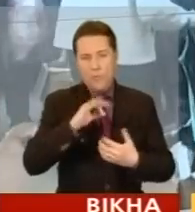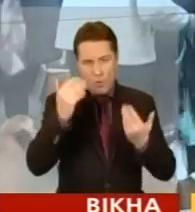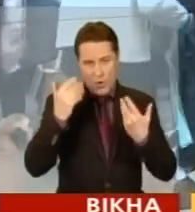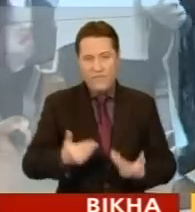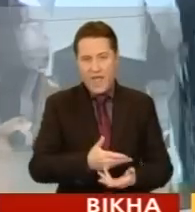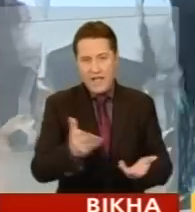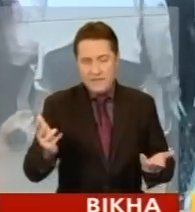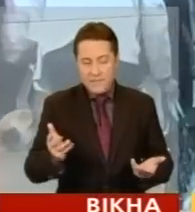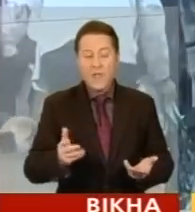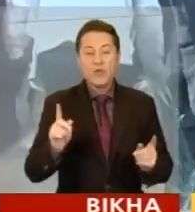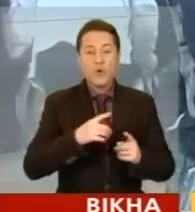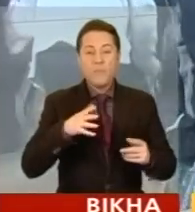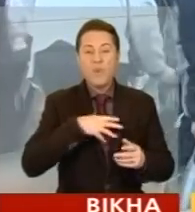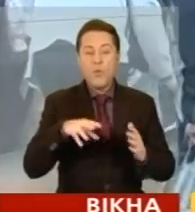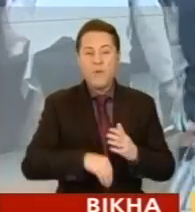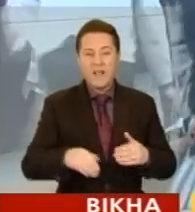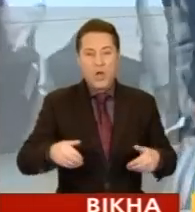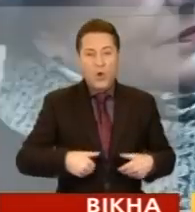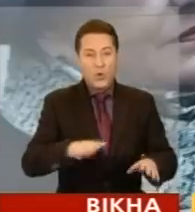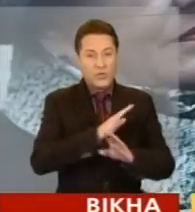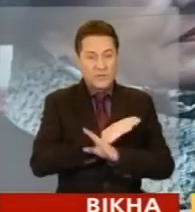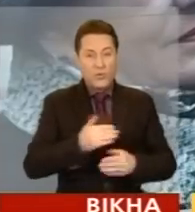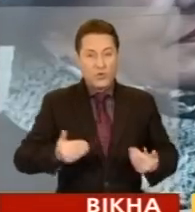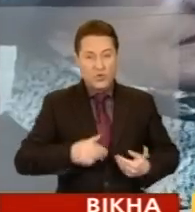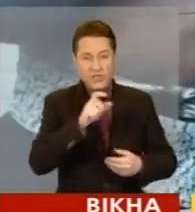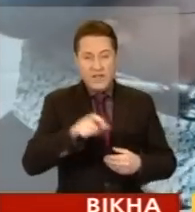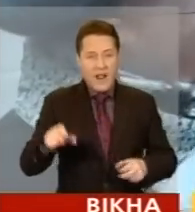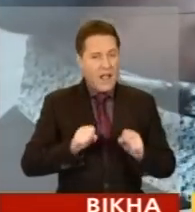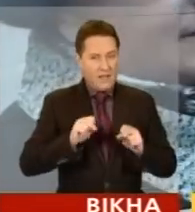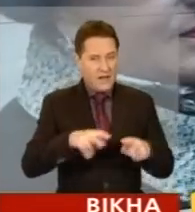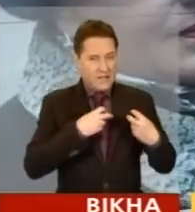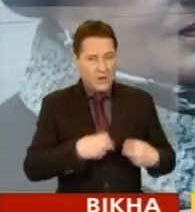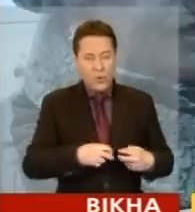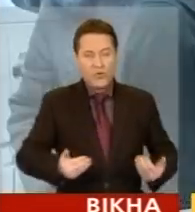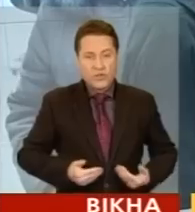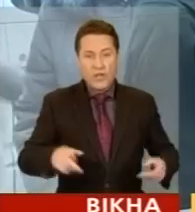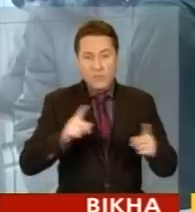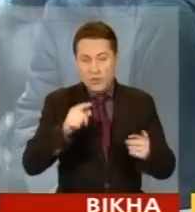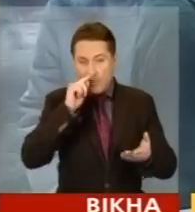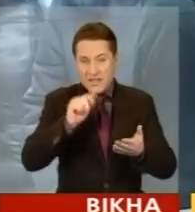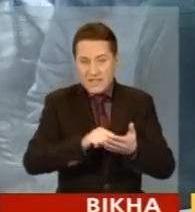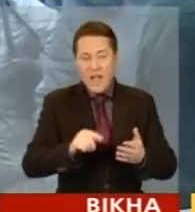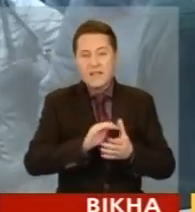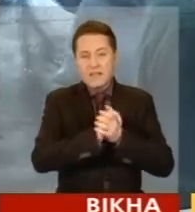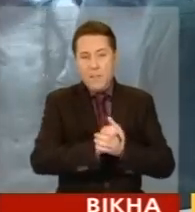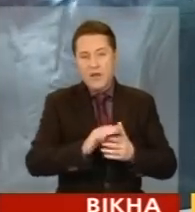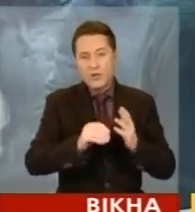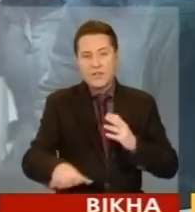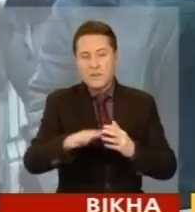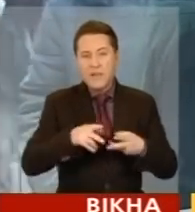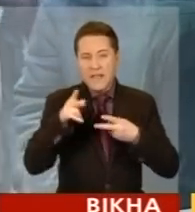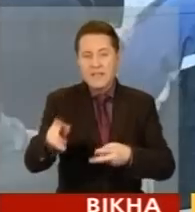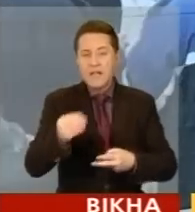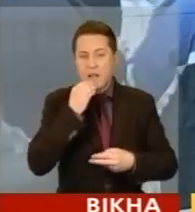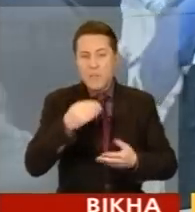Аби не вмерти голодною смертю, жителі окупованої території щодня ризикують життям, аби дістатися мирної землі. Їздять і по харчі, і,